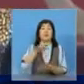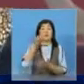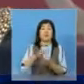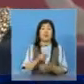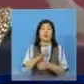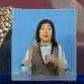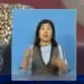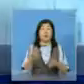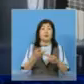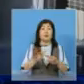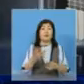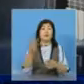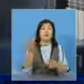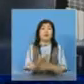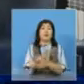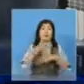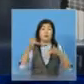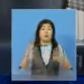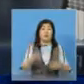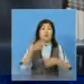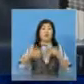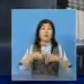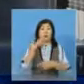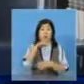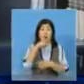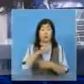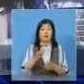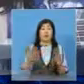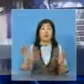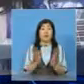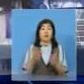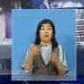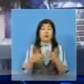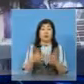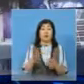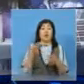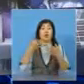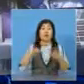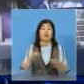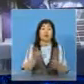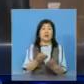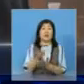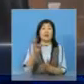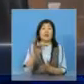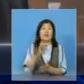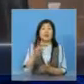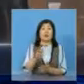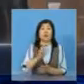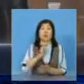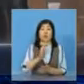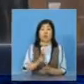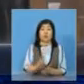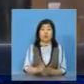этот показатель в разы. В соответствии с этим, начиная со следующего года, субъекты малого предпринимательства освобождаются от уплаты подоходного налога сроком на